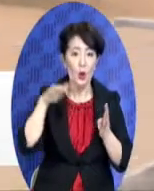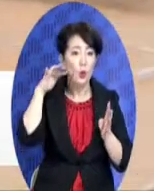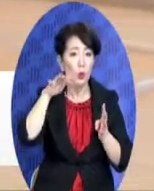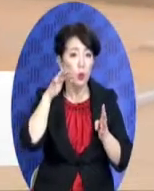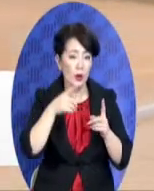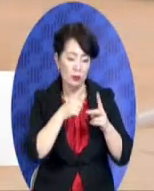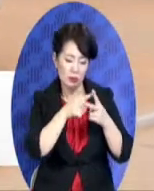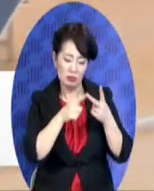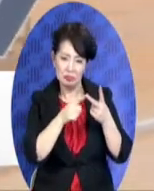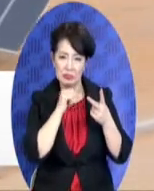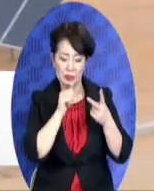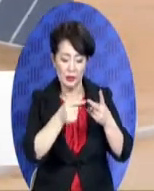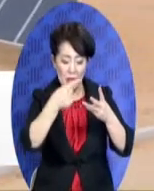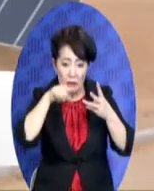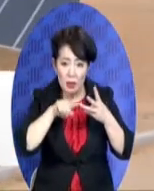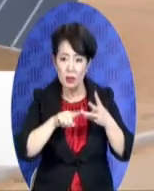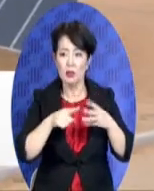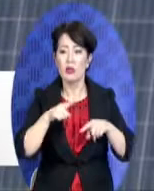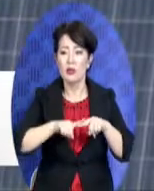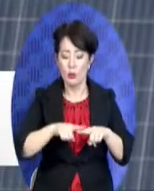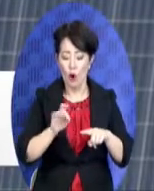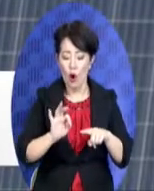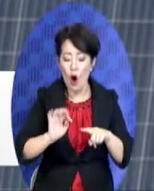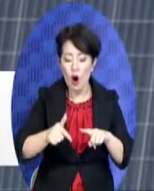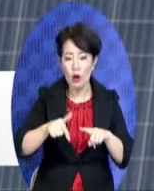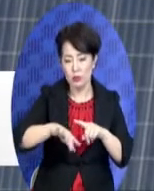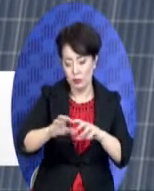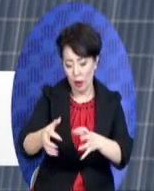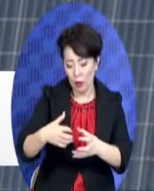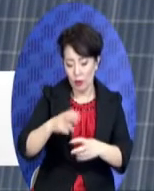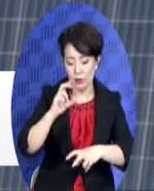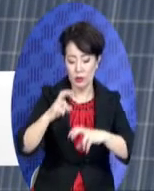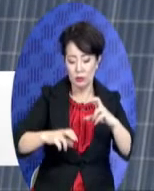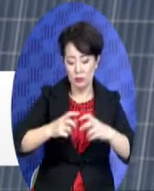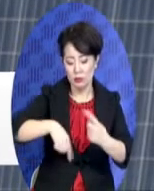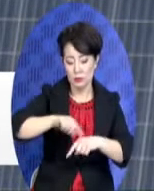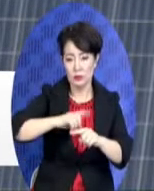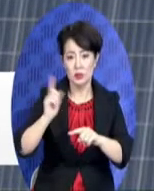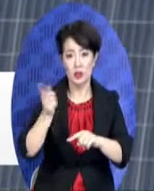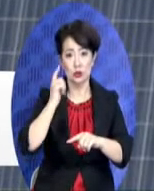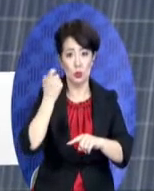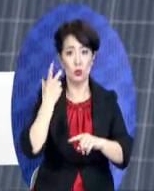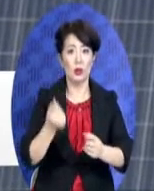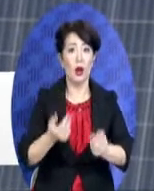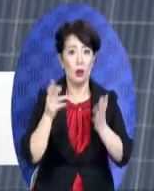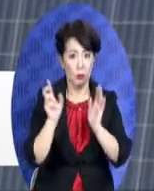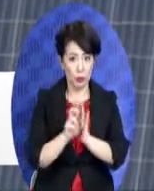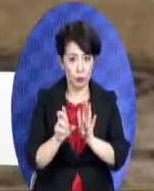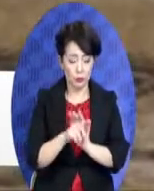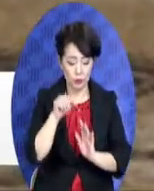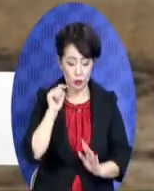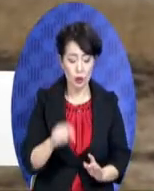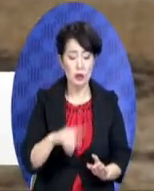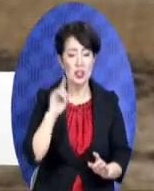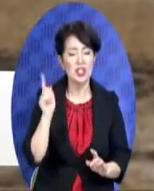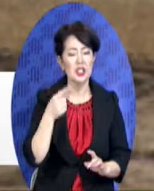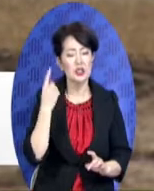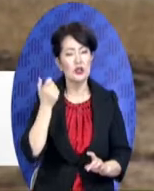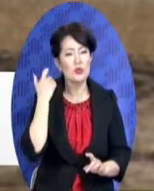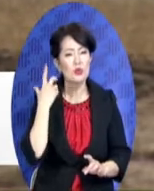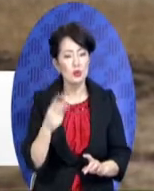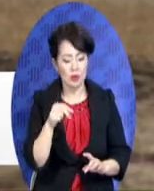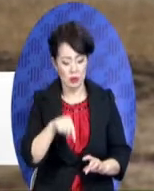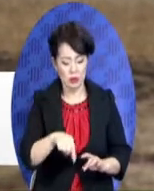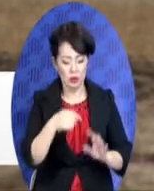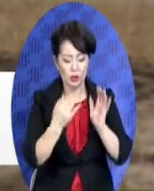хог хаягдлаас эрчим хүчээ үйлдвэрлэх нь дотоодын эдийн засагт үр ашигтай байх боломж гэж харж байна. Өнөөдрийн байдлаар эрчим хүчний 7.1%